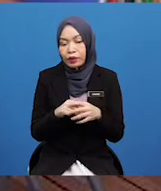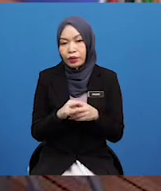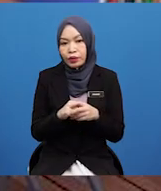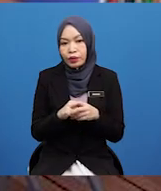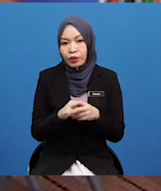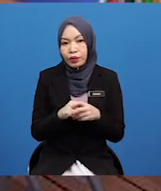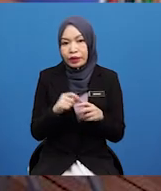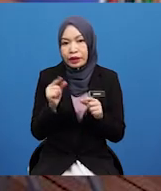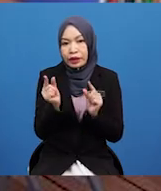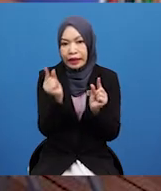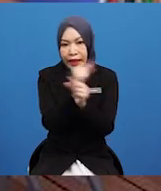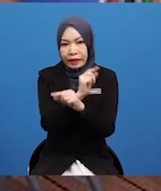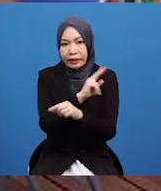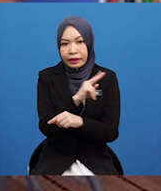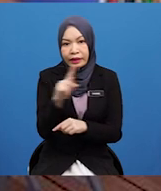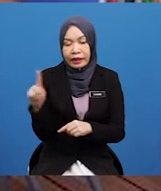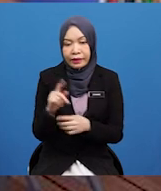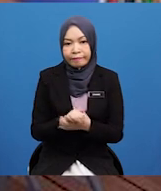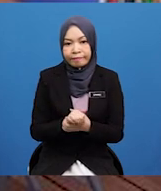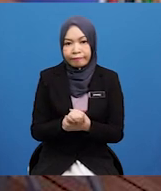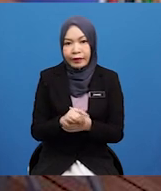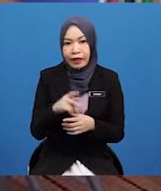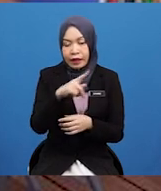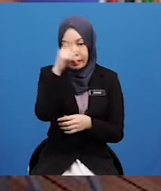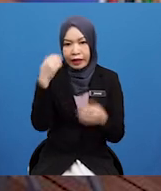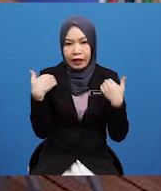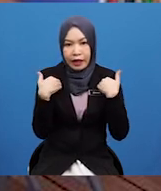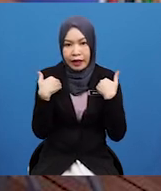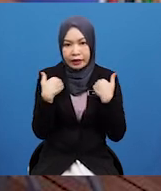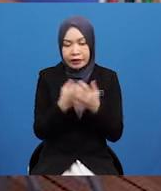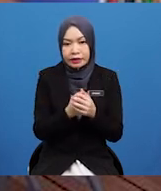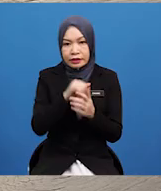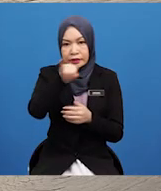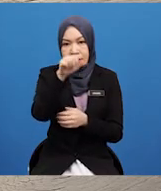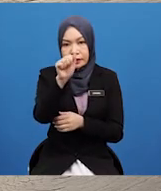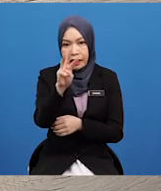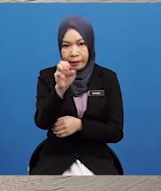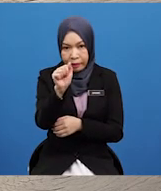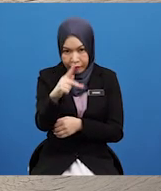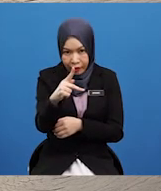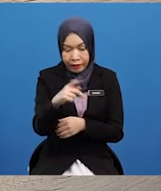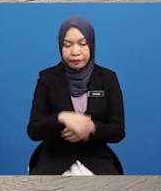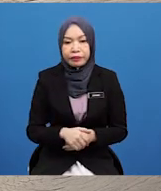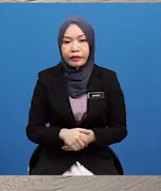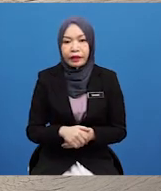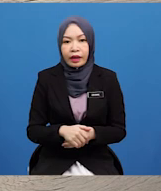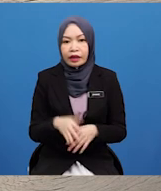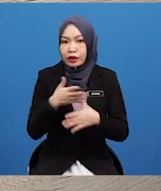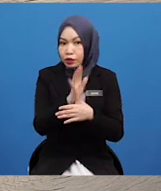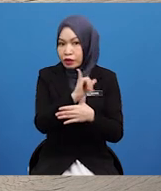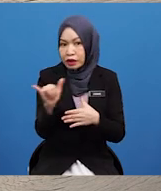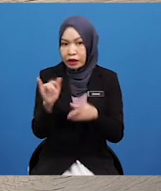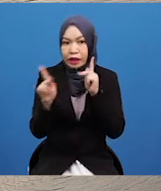Kita teruskan pelajaran kita dengan jenis kata bilangan yang ketiga, iaitu kata bilangan himpunan.